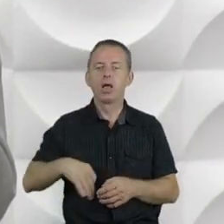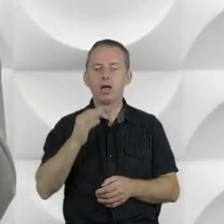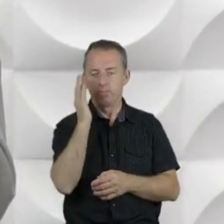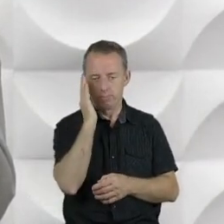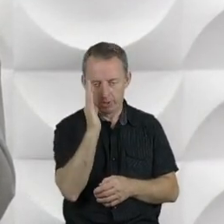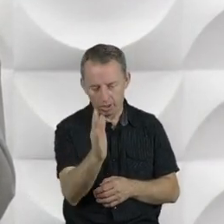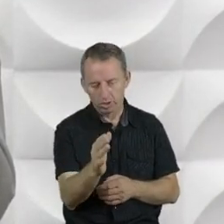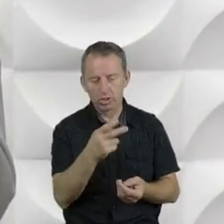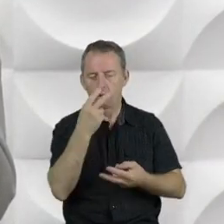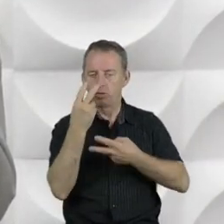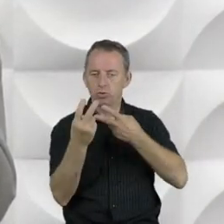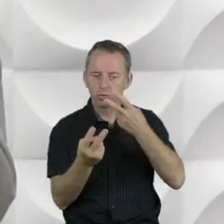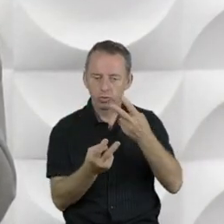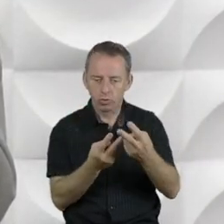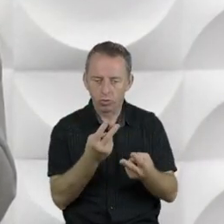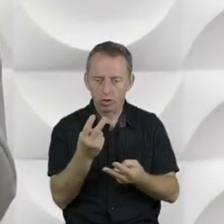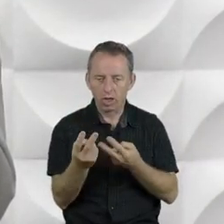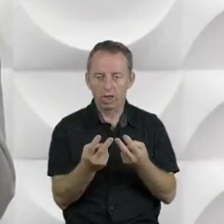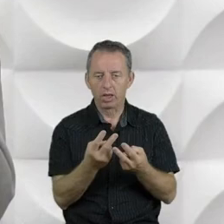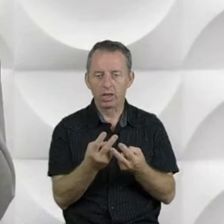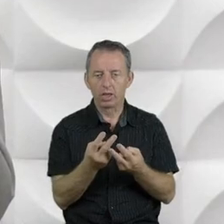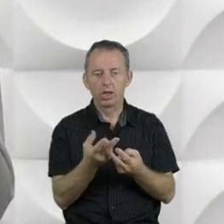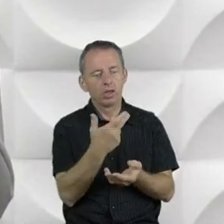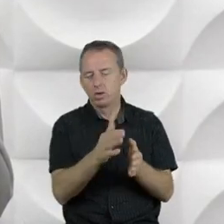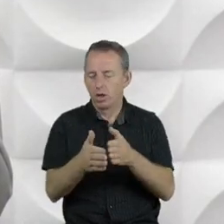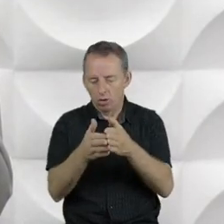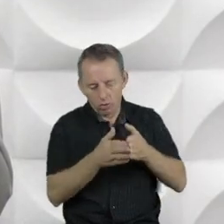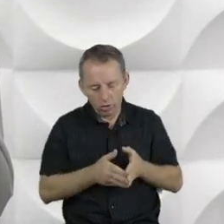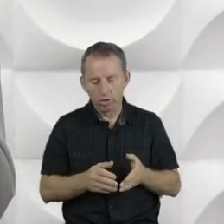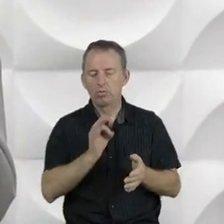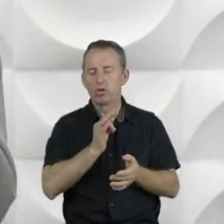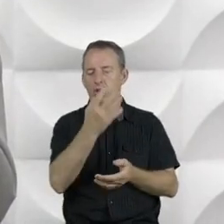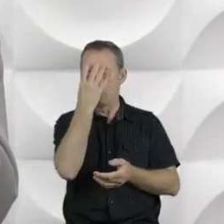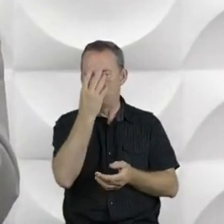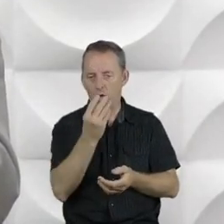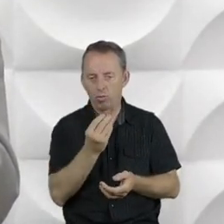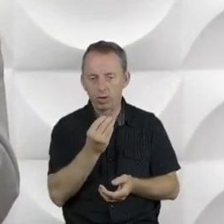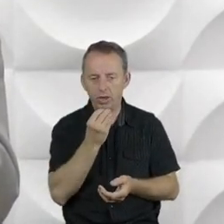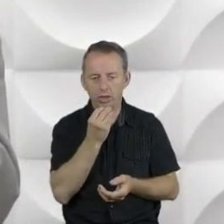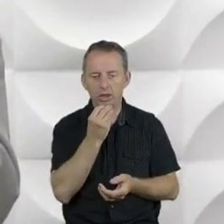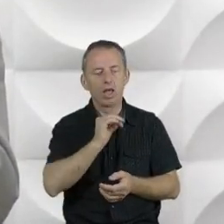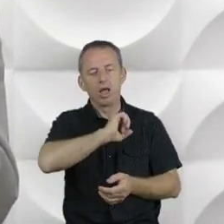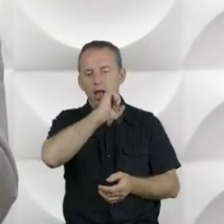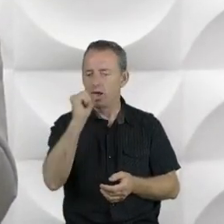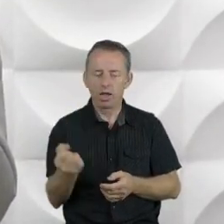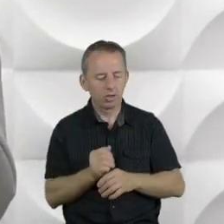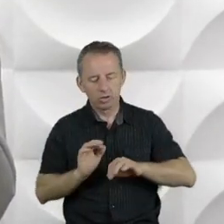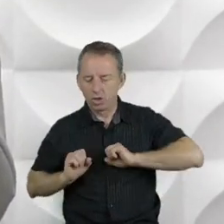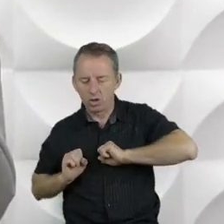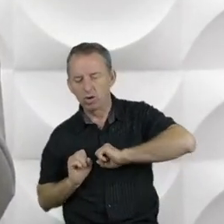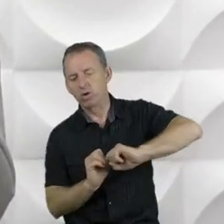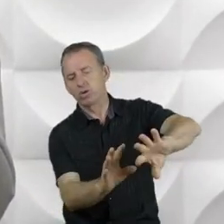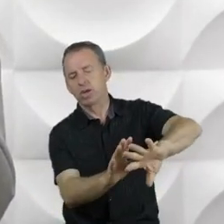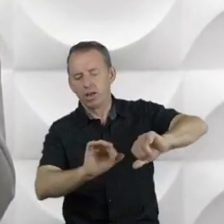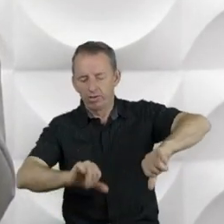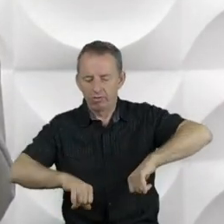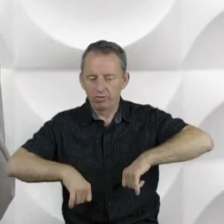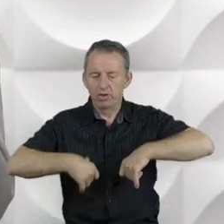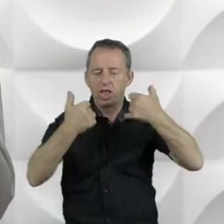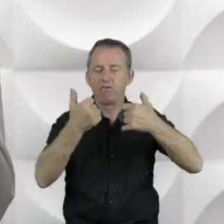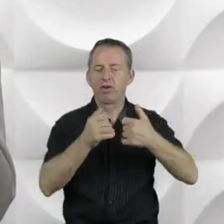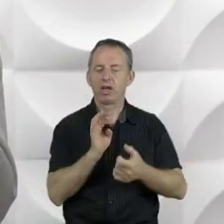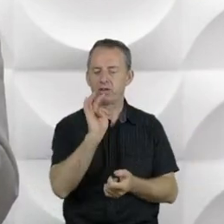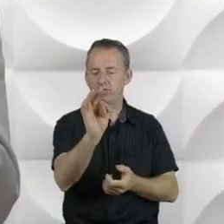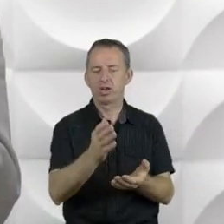będę szukać. Nie ukrywaj przede mną Twojego oblicza, ani nie odtrącaj w gniewie swego